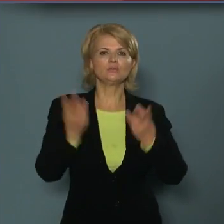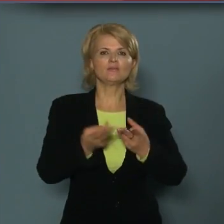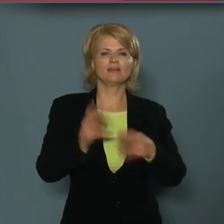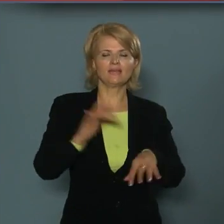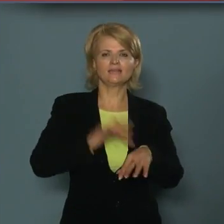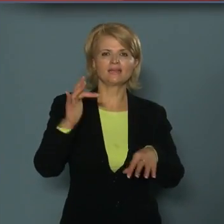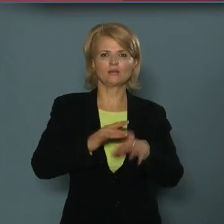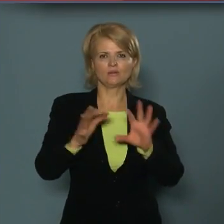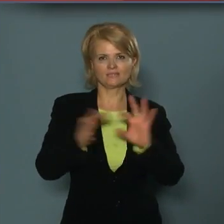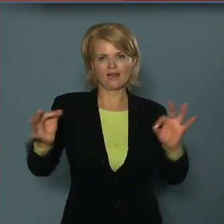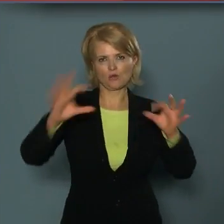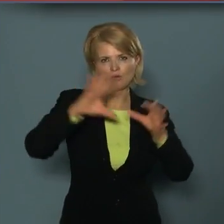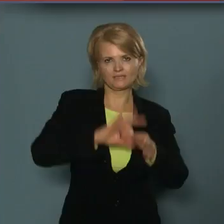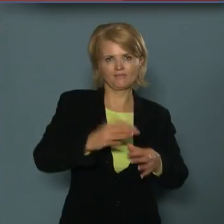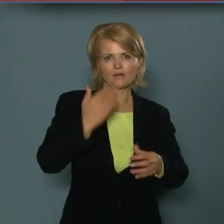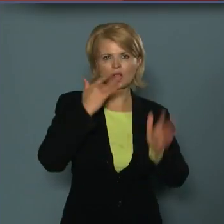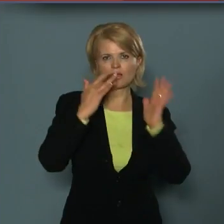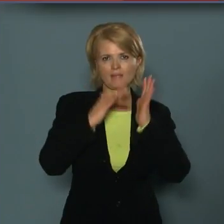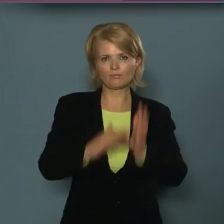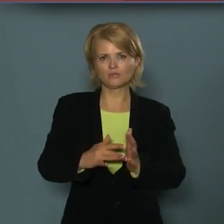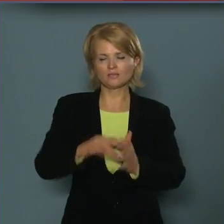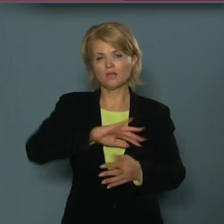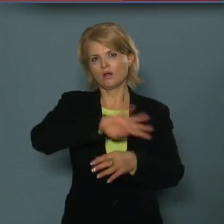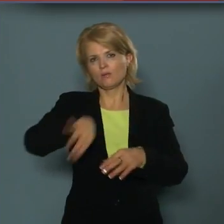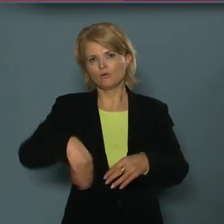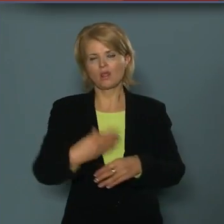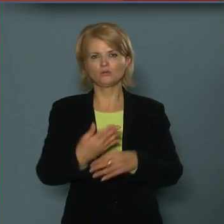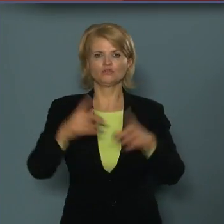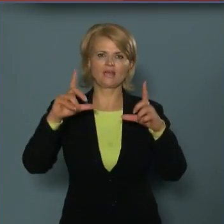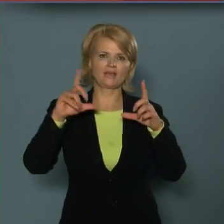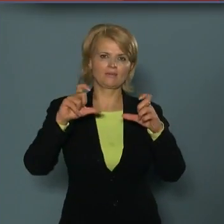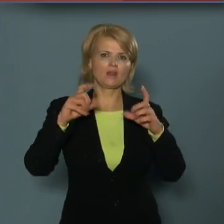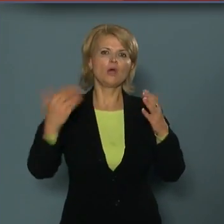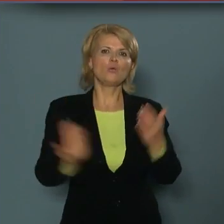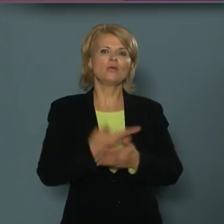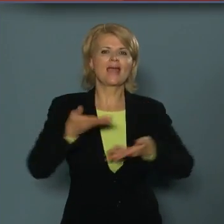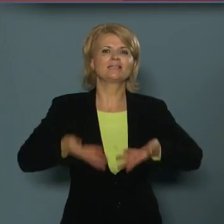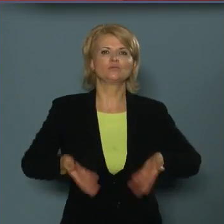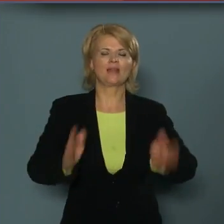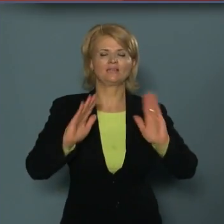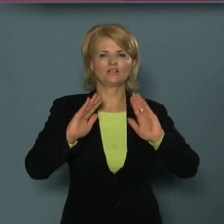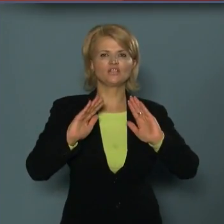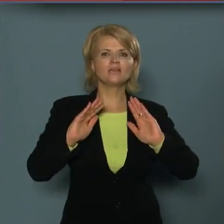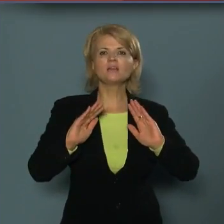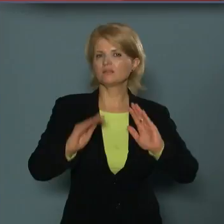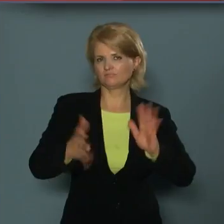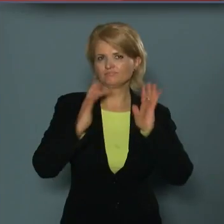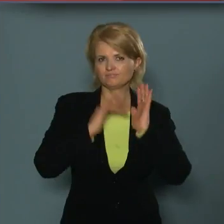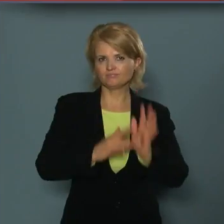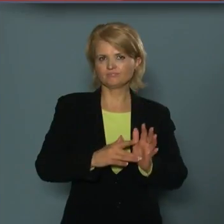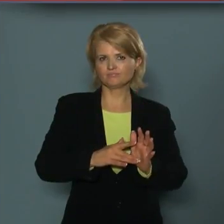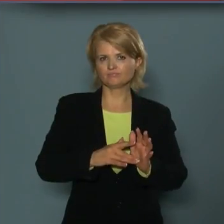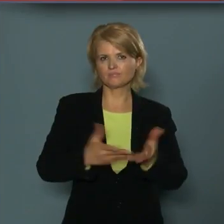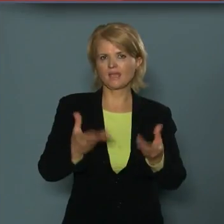érzékelő szálakkal összeköti. A múlandóság képeibe az újjászületés csomagolja számunkra. Ennyit arról, hogy milyen fotográfus